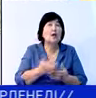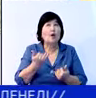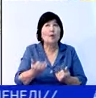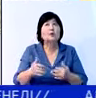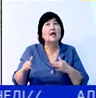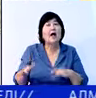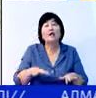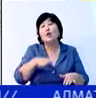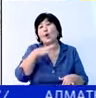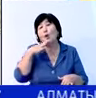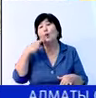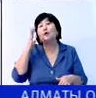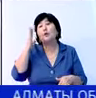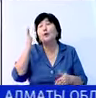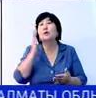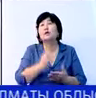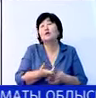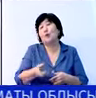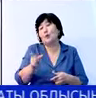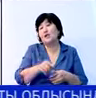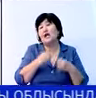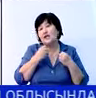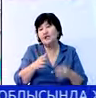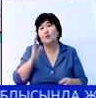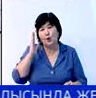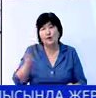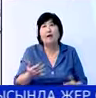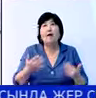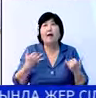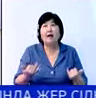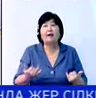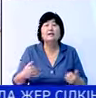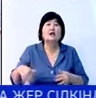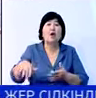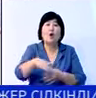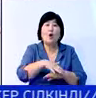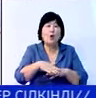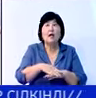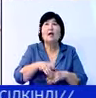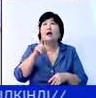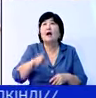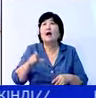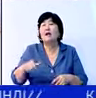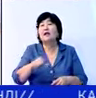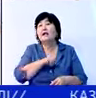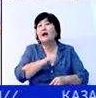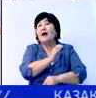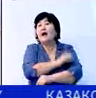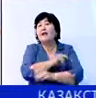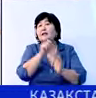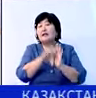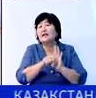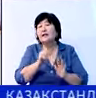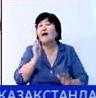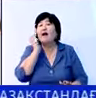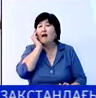акциялар көптен көп болып жатырса, өте жақсы болар еді. Қазіргі қоғамымызда жалпы адамдар қан қысымын бақылап, қандағы қант,